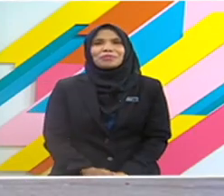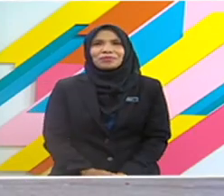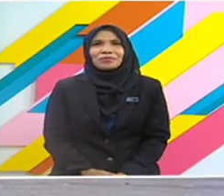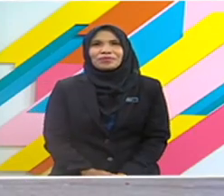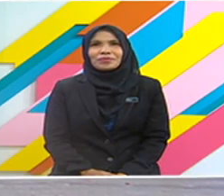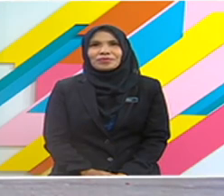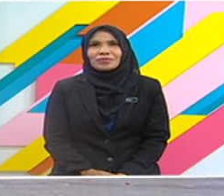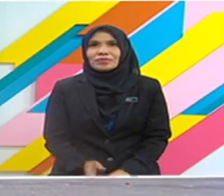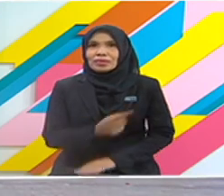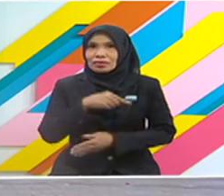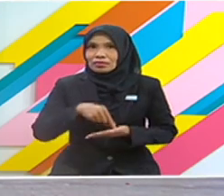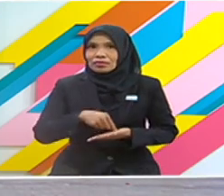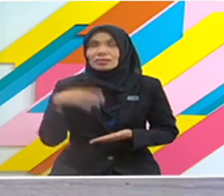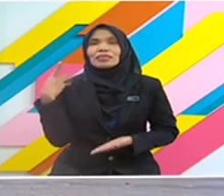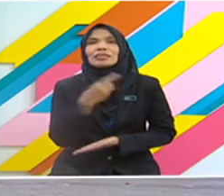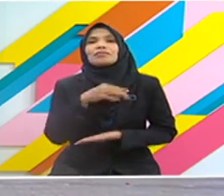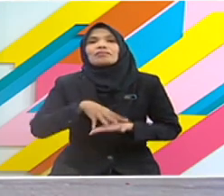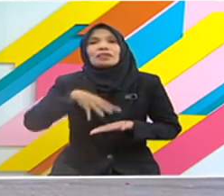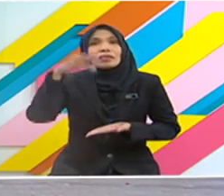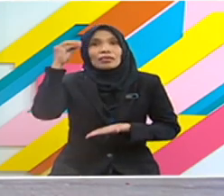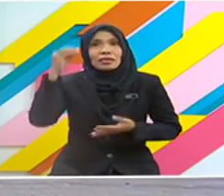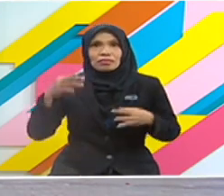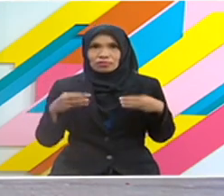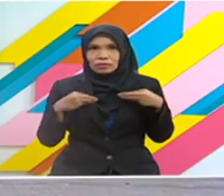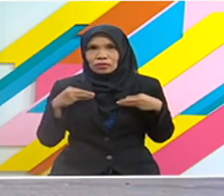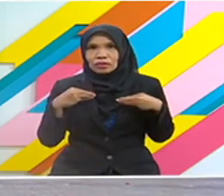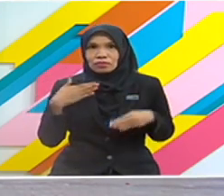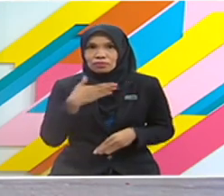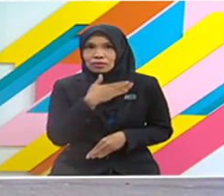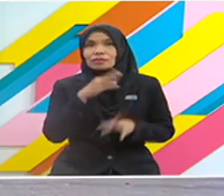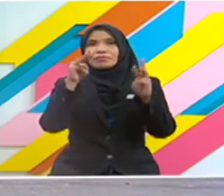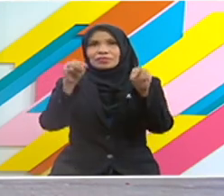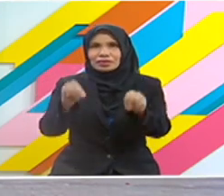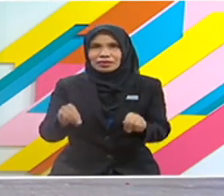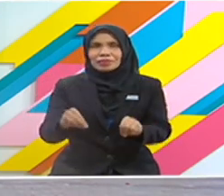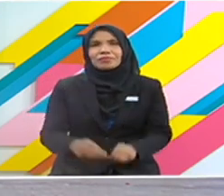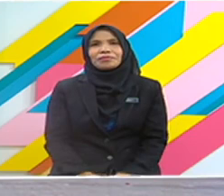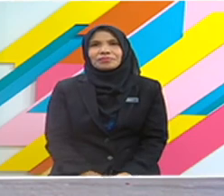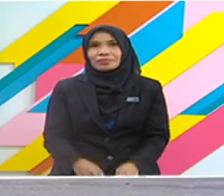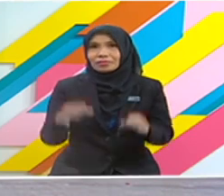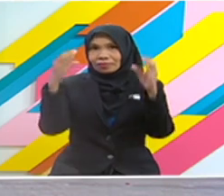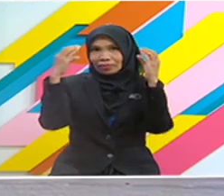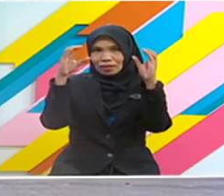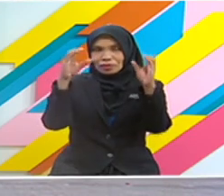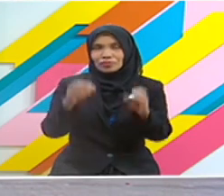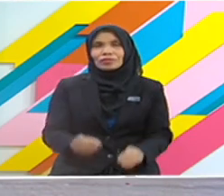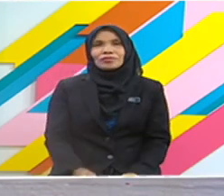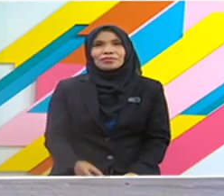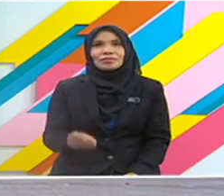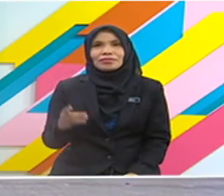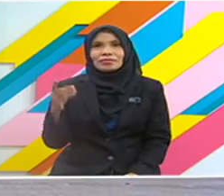subjek hari ini kita nak belajar tentang organ deria manusia. Jadi cikgu, mungkin pertamanya kita boleh